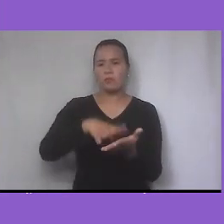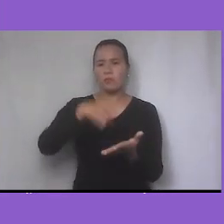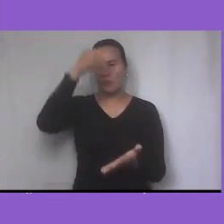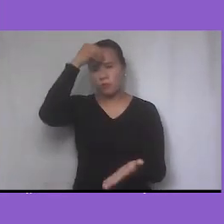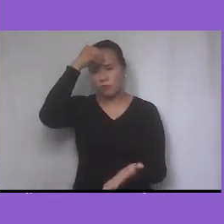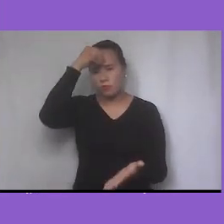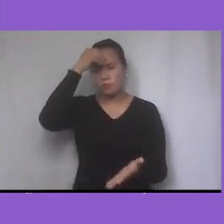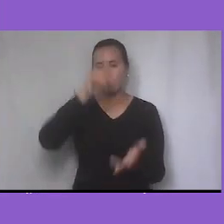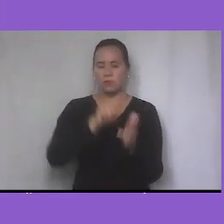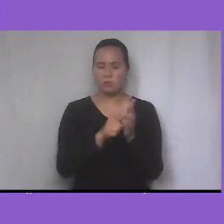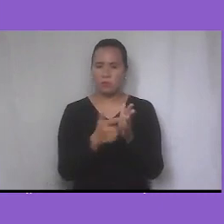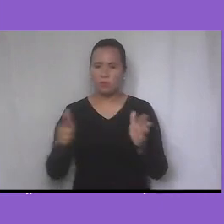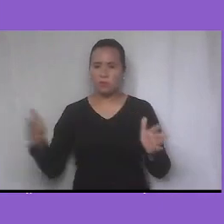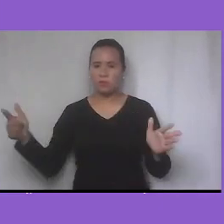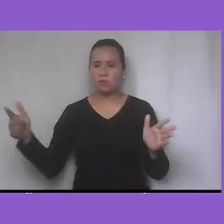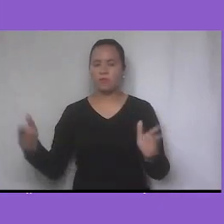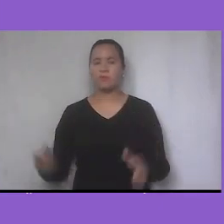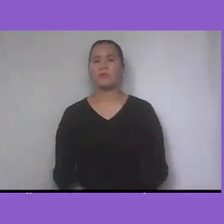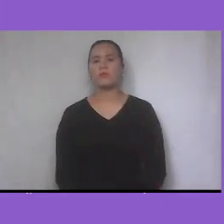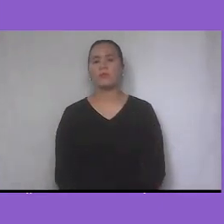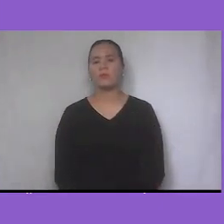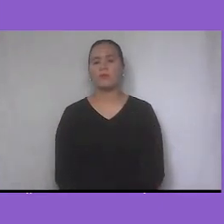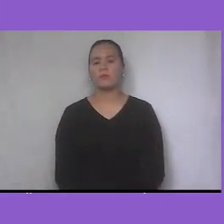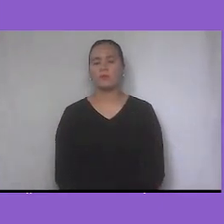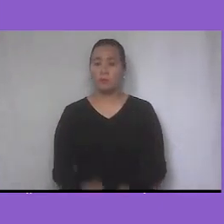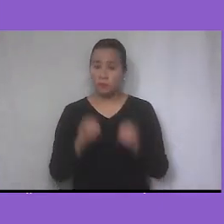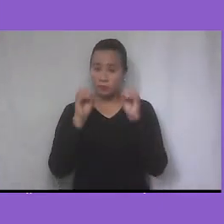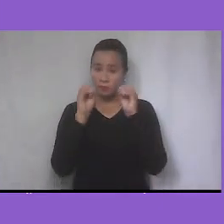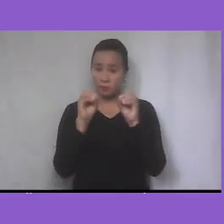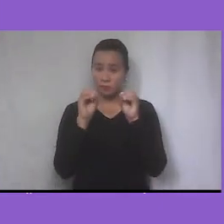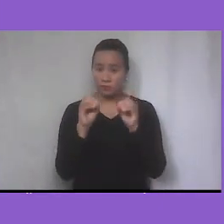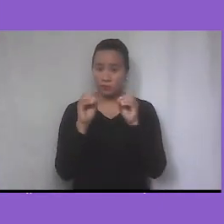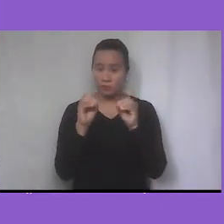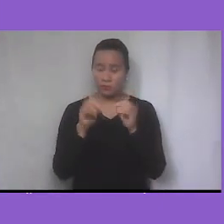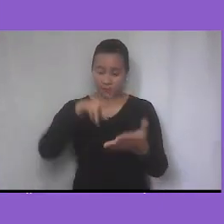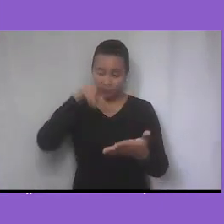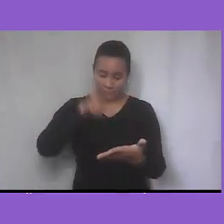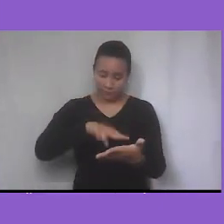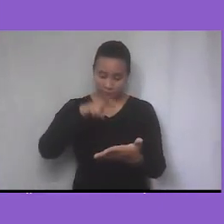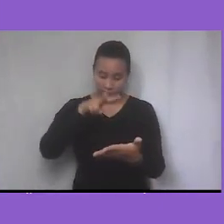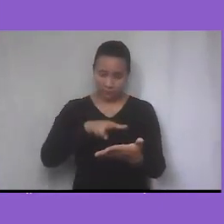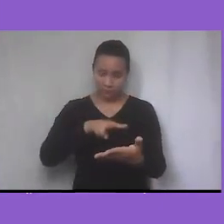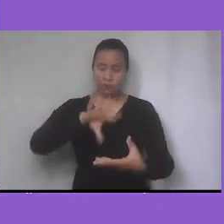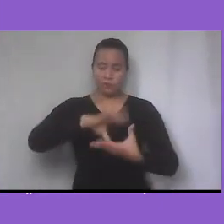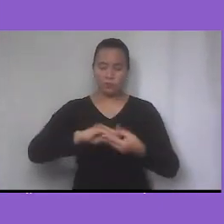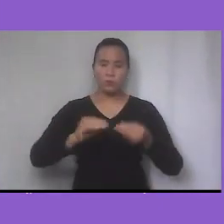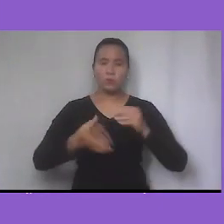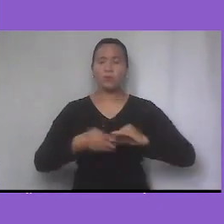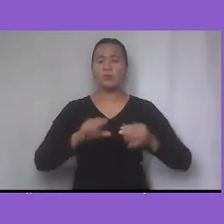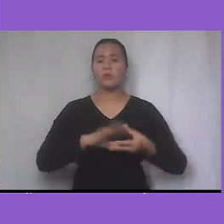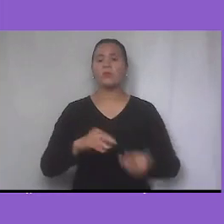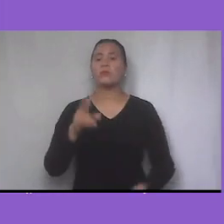okay? Ito ay pagtuturo ng pagbabasa, pagtuturo ng pagkukwento at pagtuturo rin